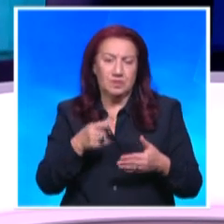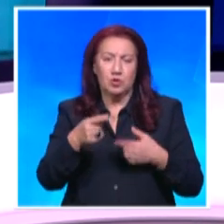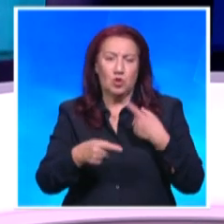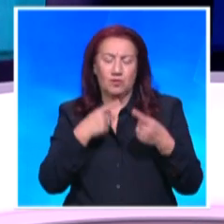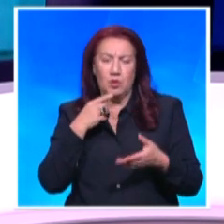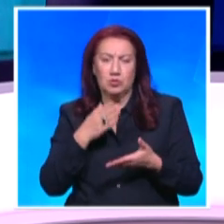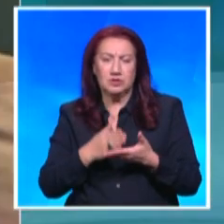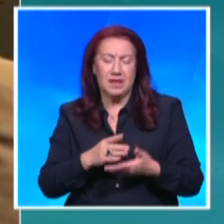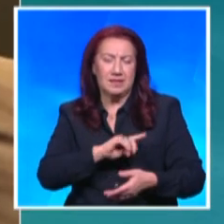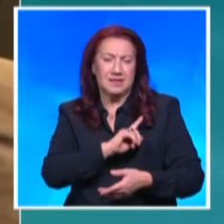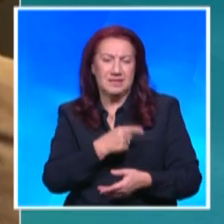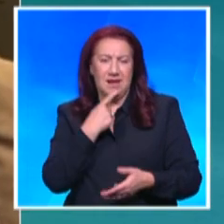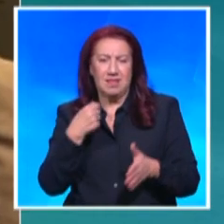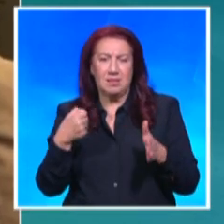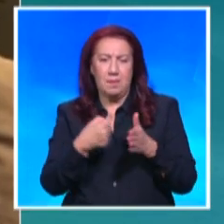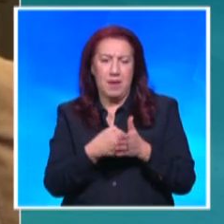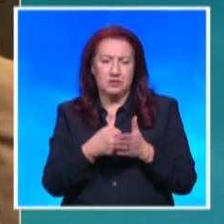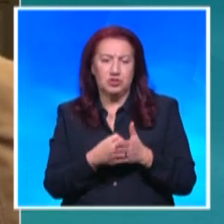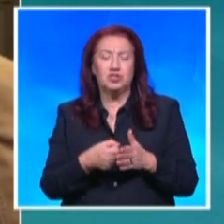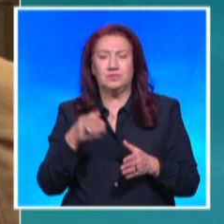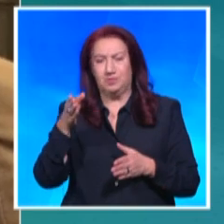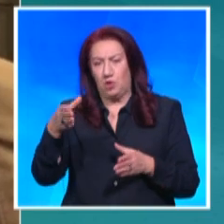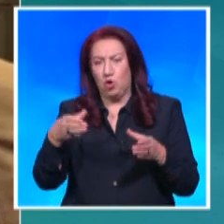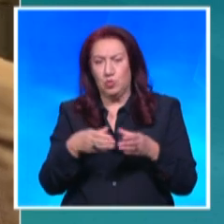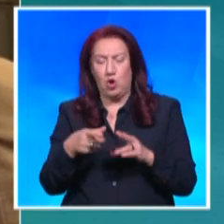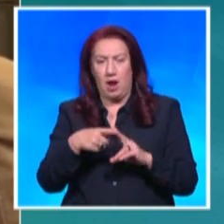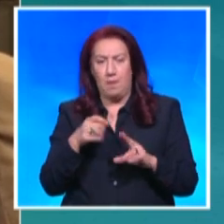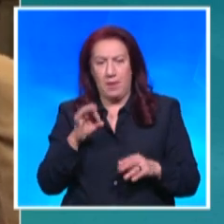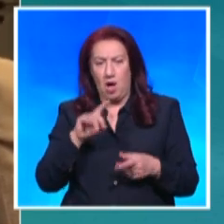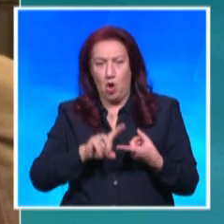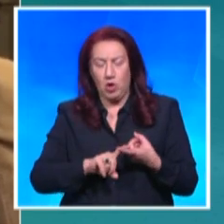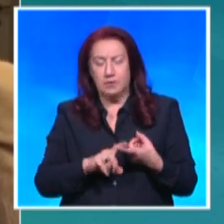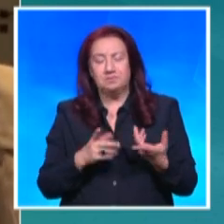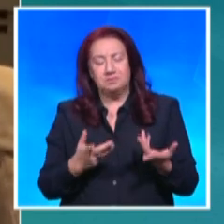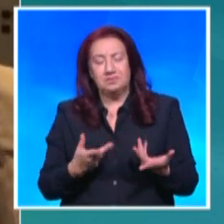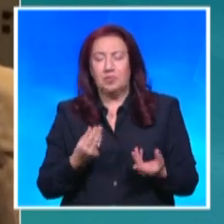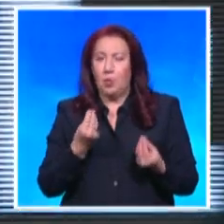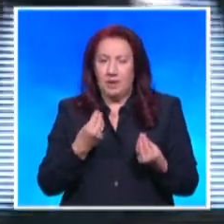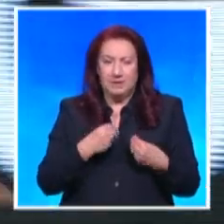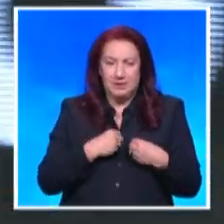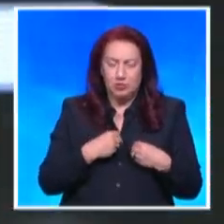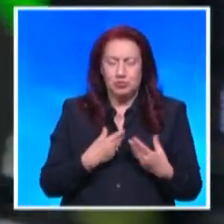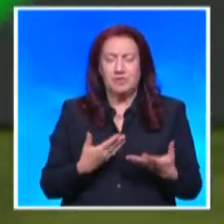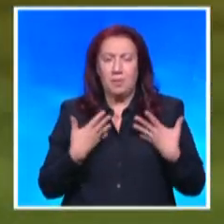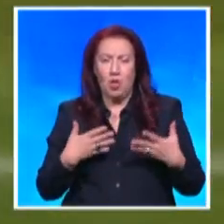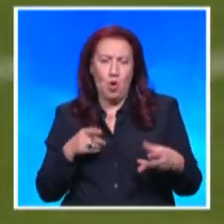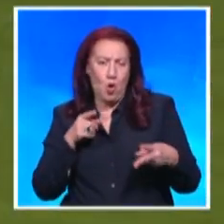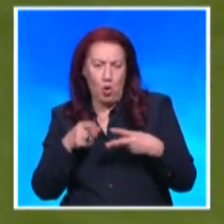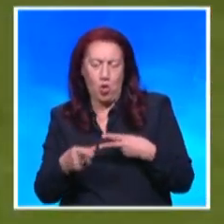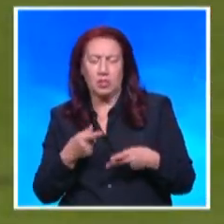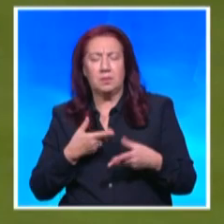ПАОК. Много добре се чувствам. Завърших сезона доста така успешно, с голове, с асистенции. Изключително съм